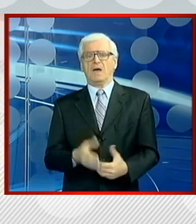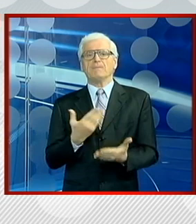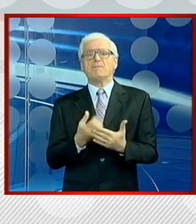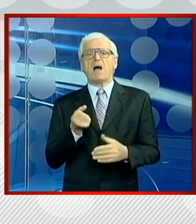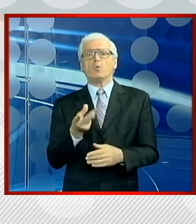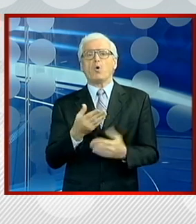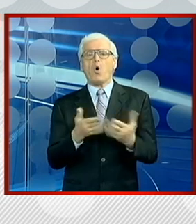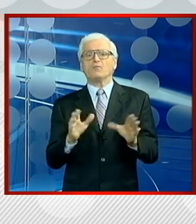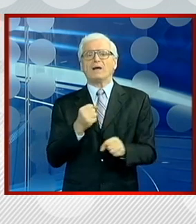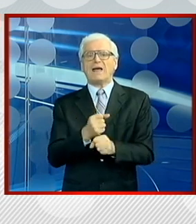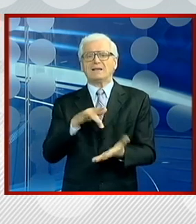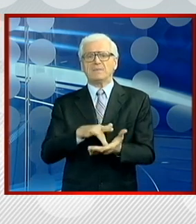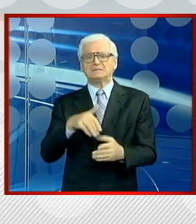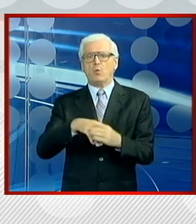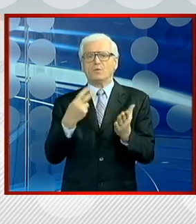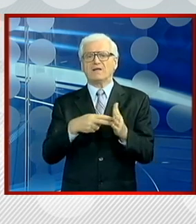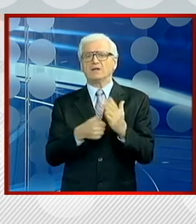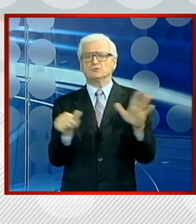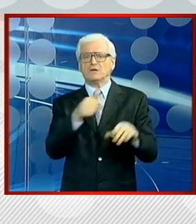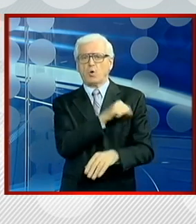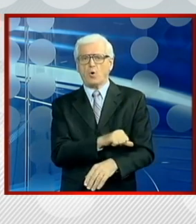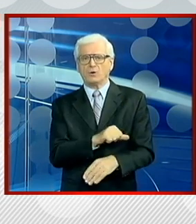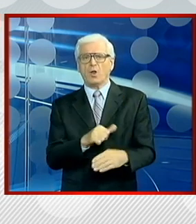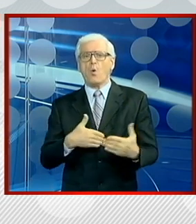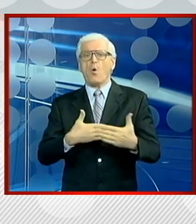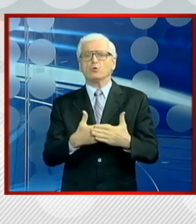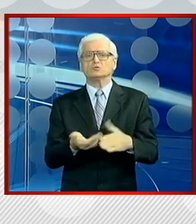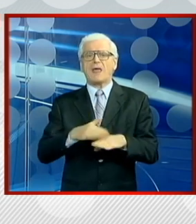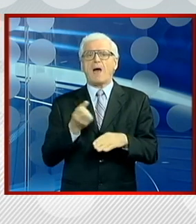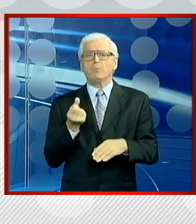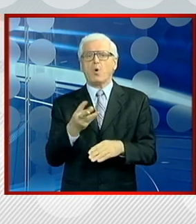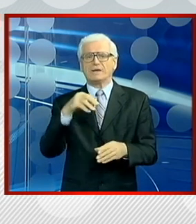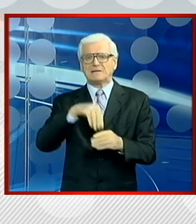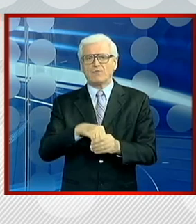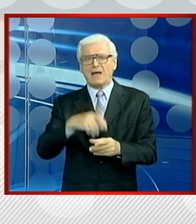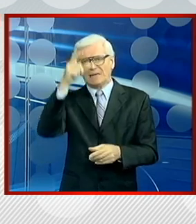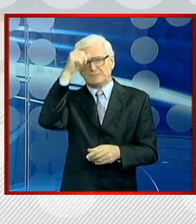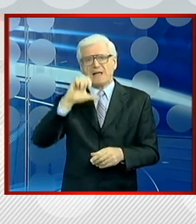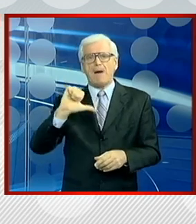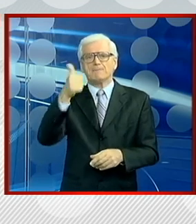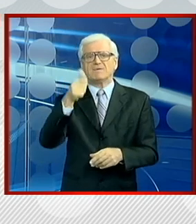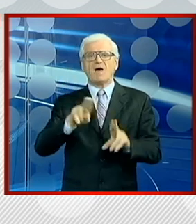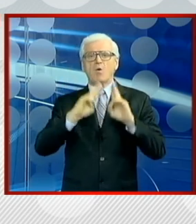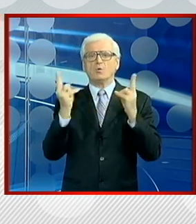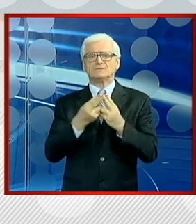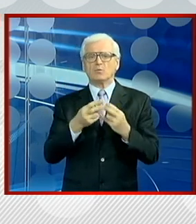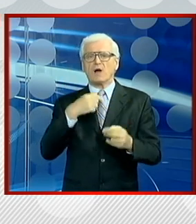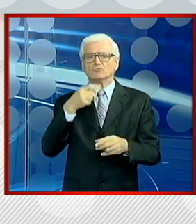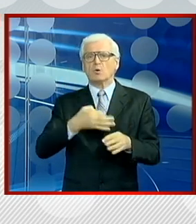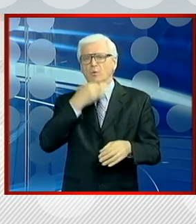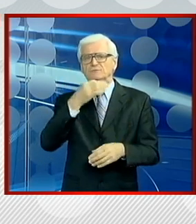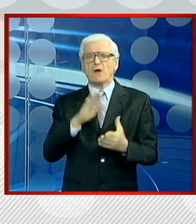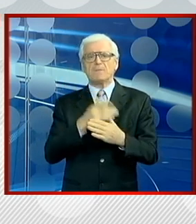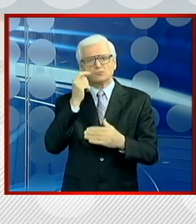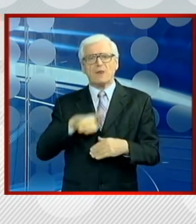Po broju otvorenih radnih mesta u 2016. u odnosu na broj stanovnika, Srbija je prva u svetu. Navodi se u